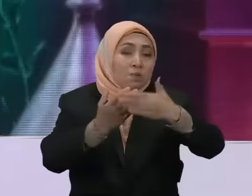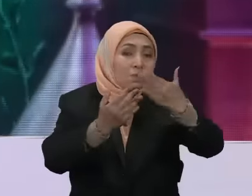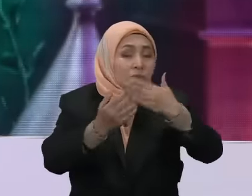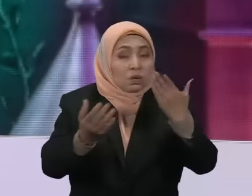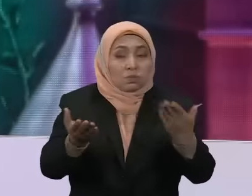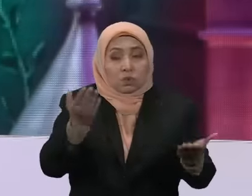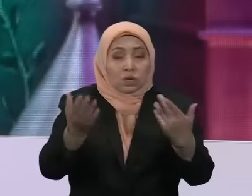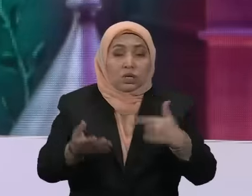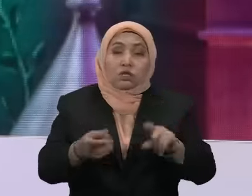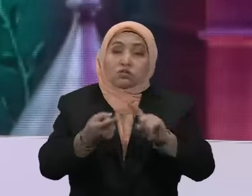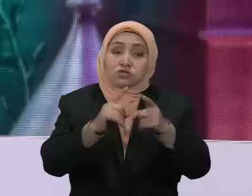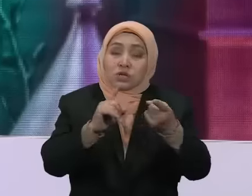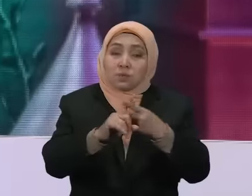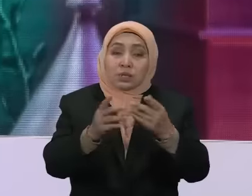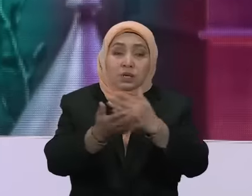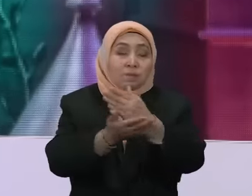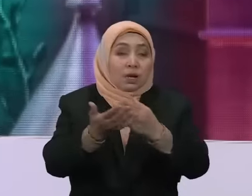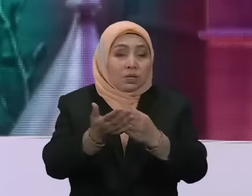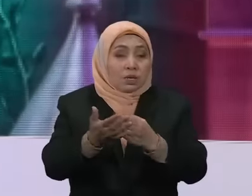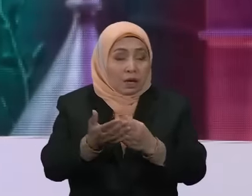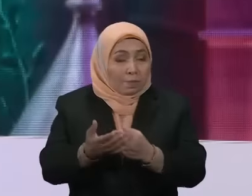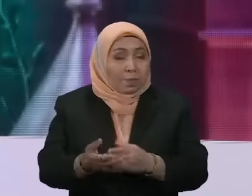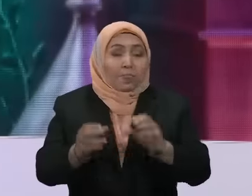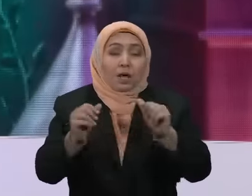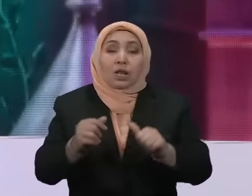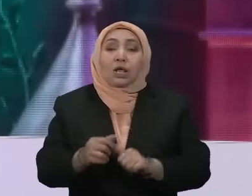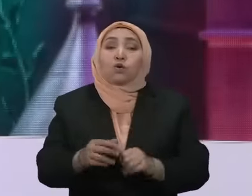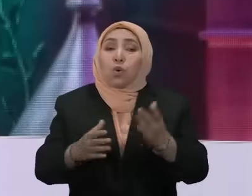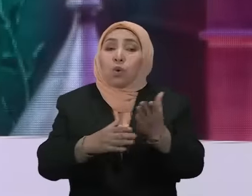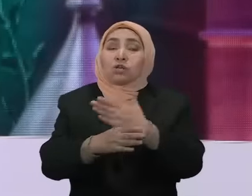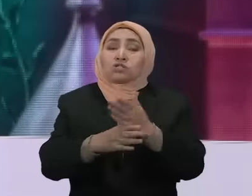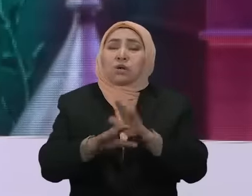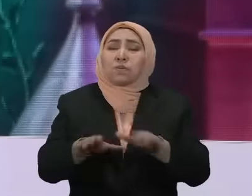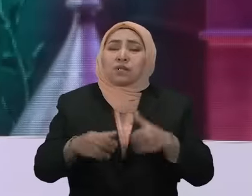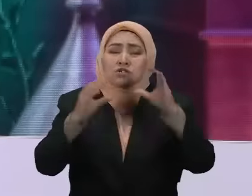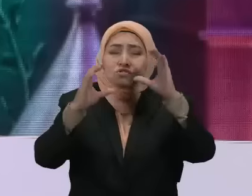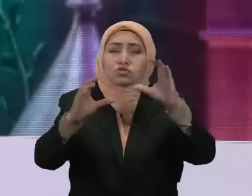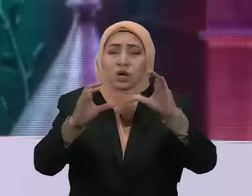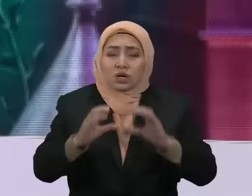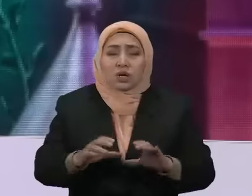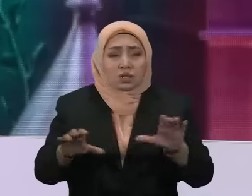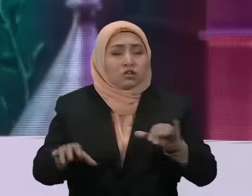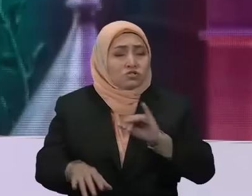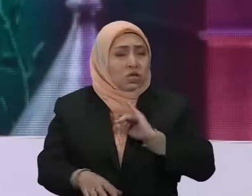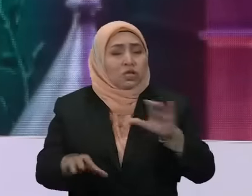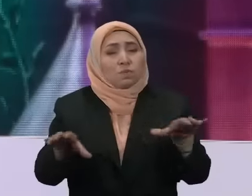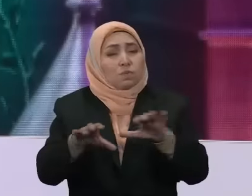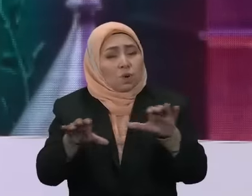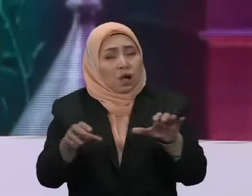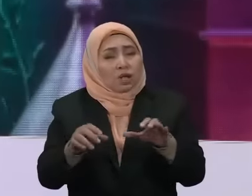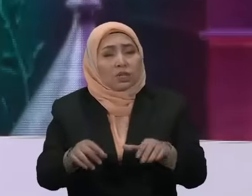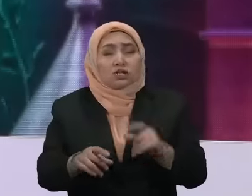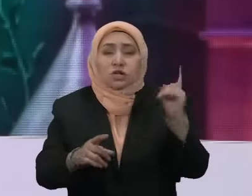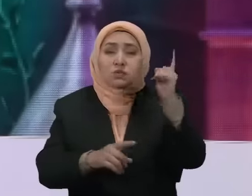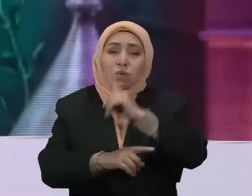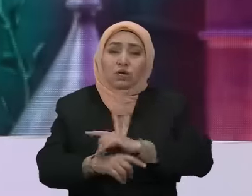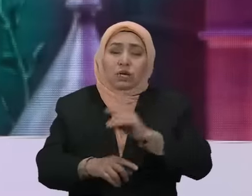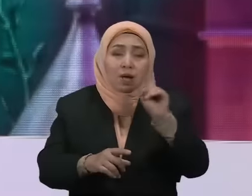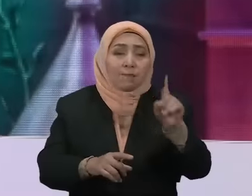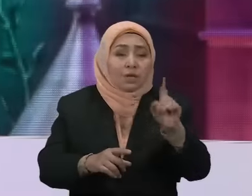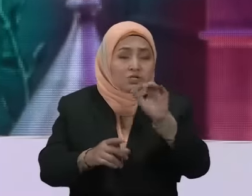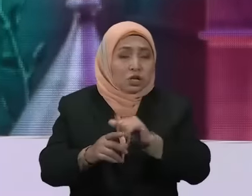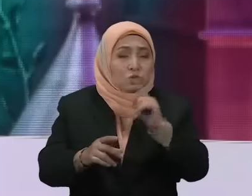juga sahabat-sahabat di ruangan Facebook boleh kongsikan bagaimana cara buat tu kan. Saya buat sehari mesti habiskan 5